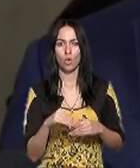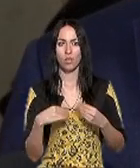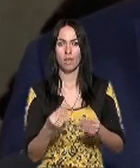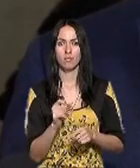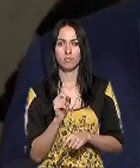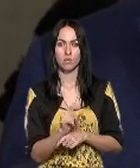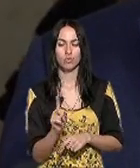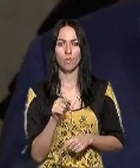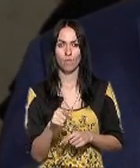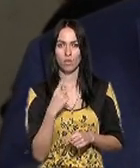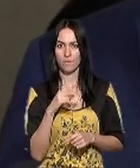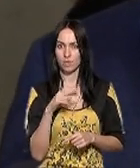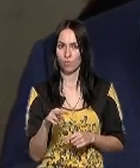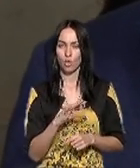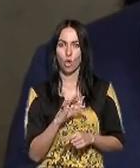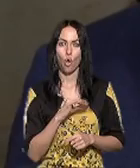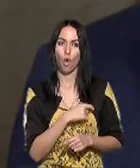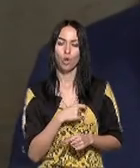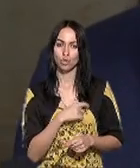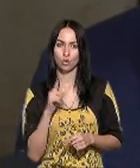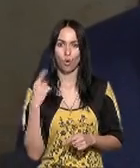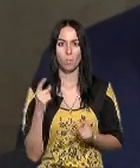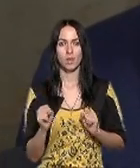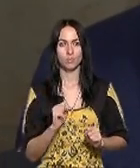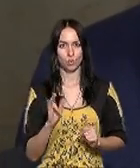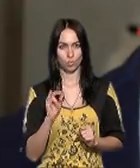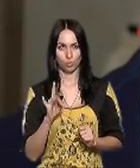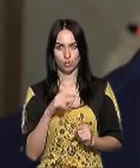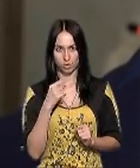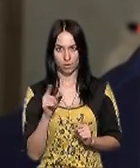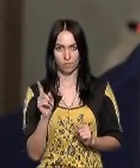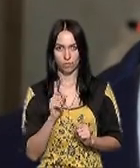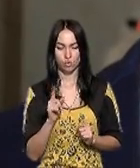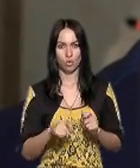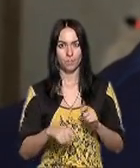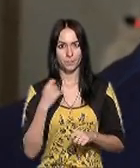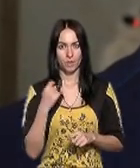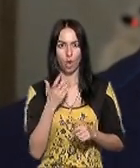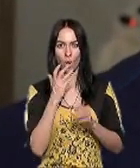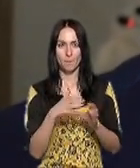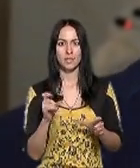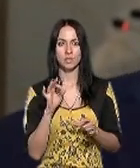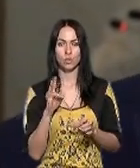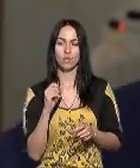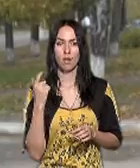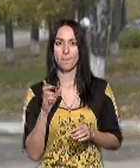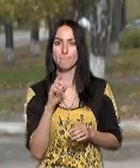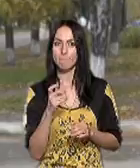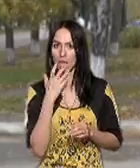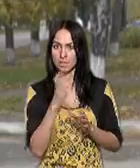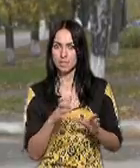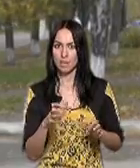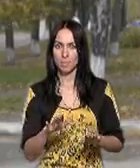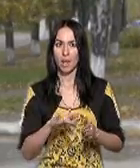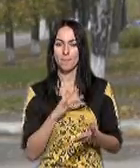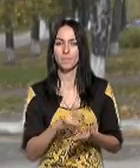вони відреагували. Очільник обладміністрації Олексій Кучер говорить про зрив опалювального сезону на Харківщині. Без тепла місяць лишалися